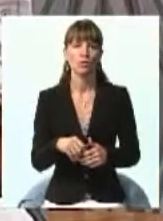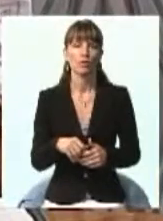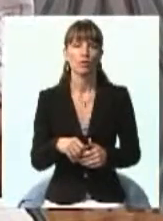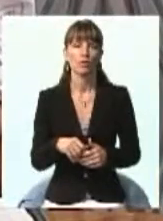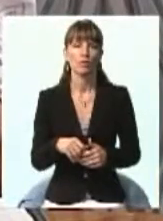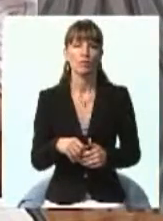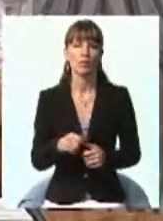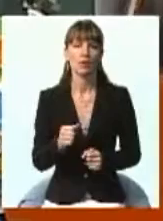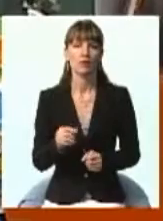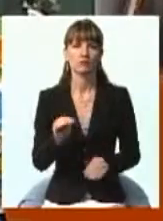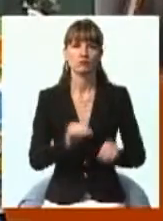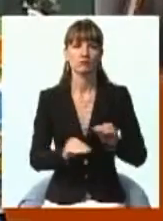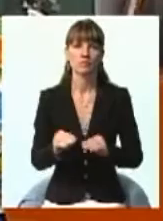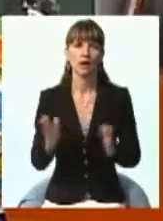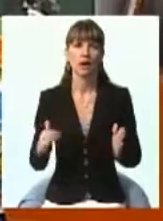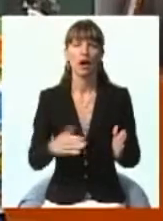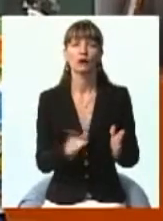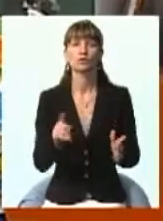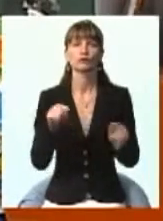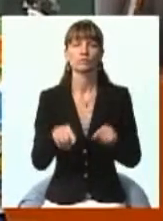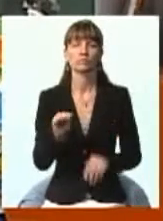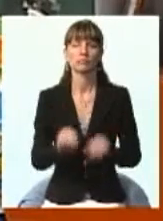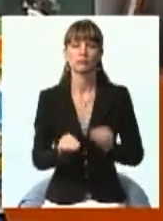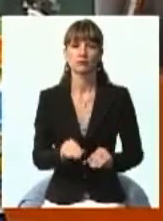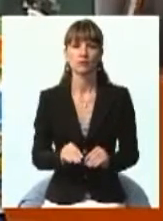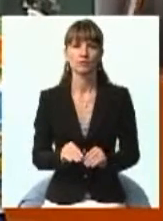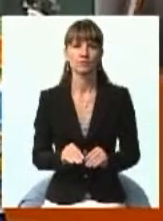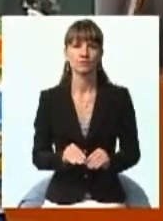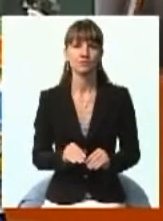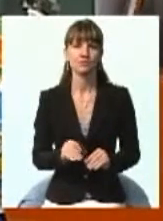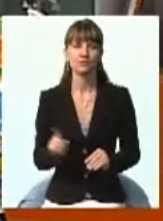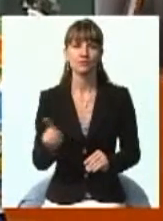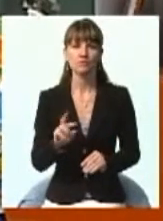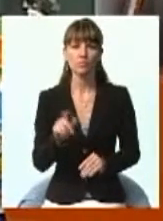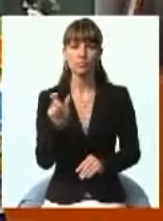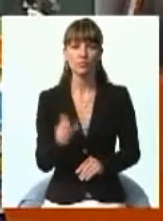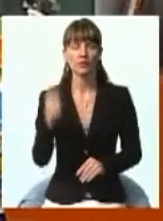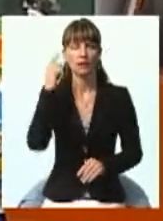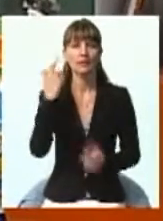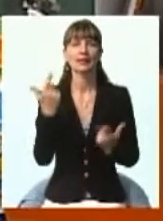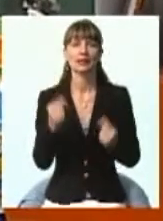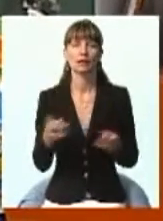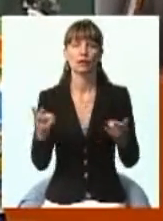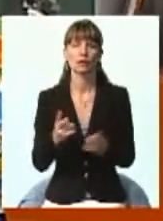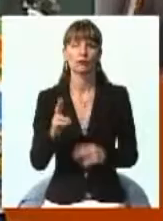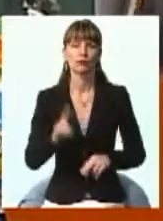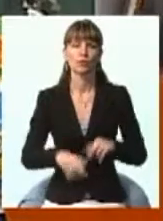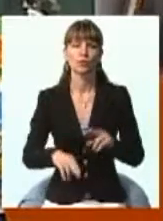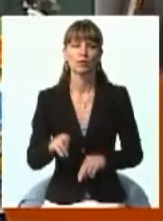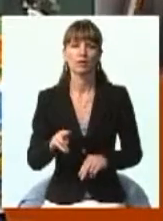власне, складати карти? Що там такого у картах? Щоб люди знали, де потрібно